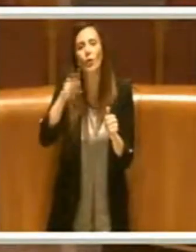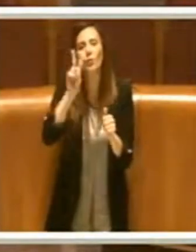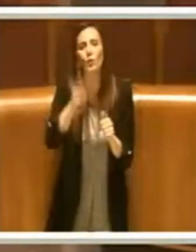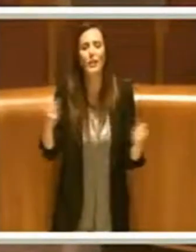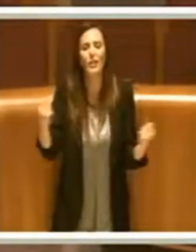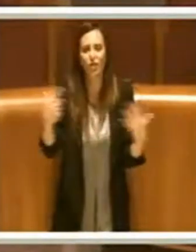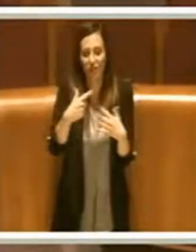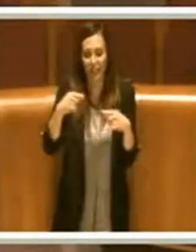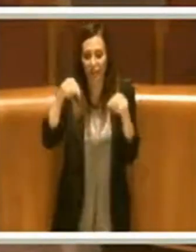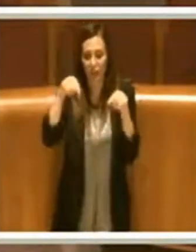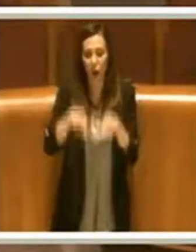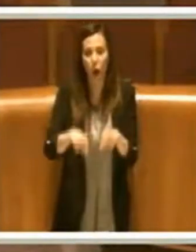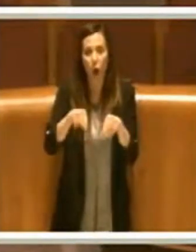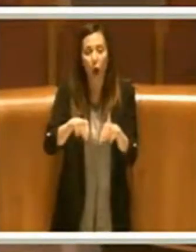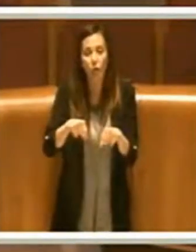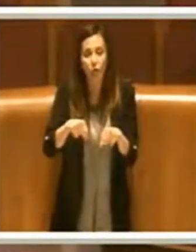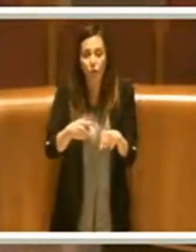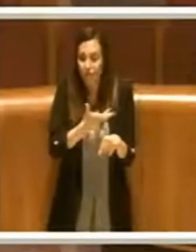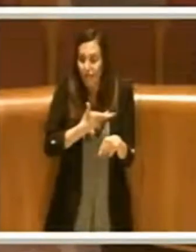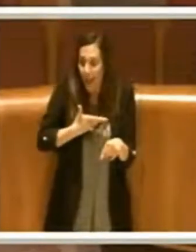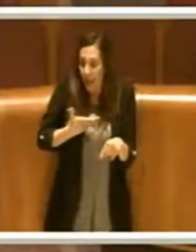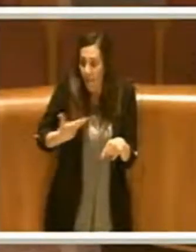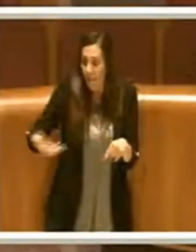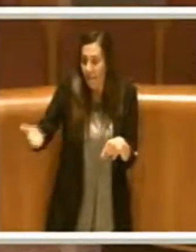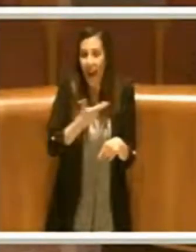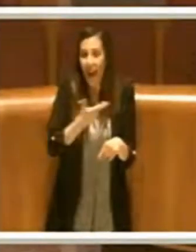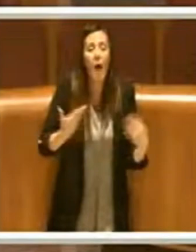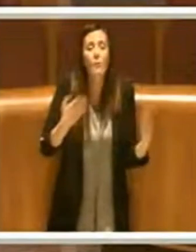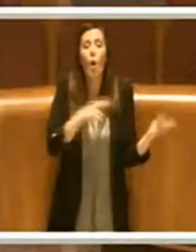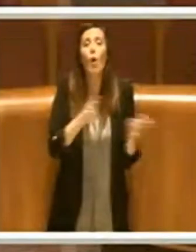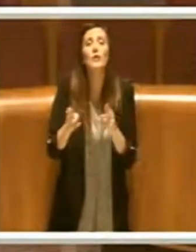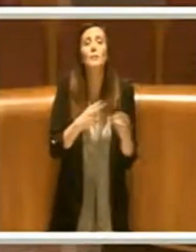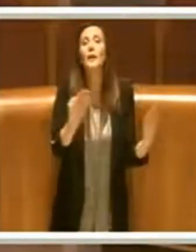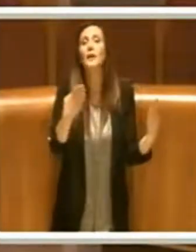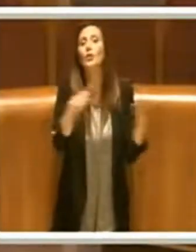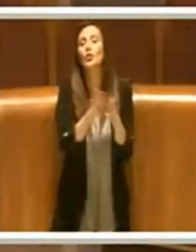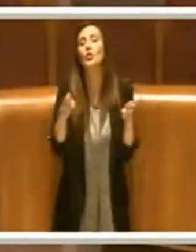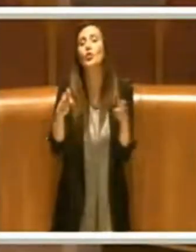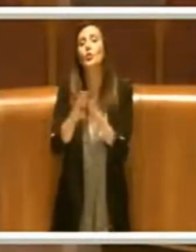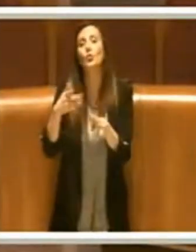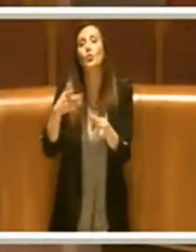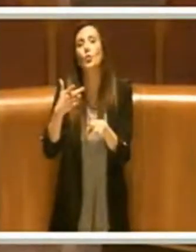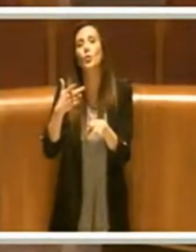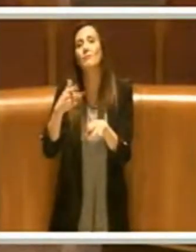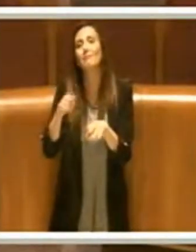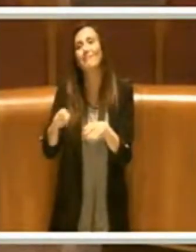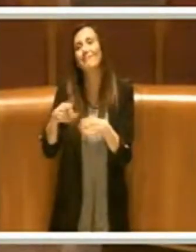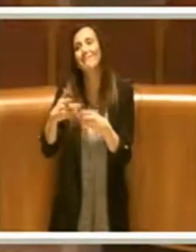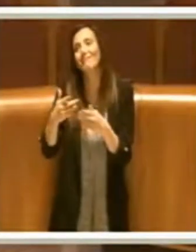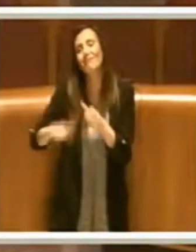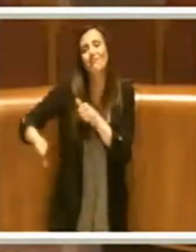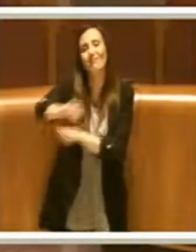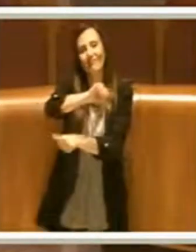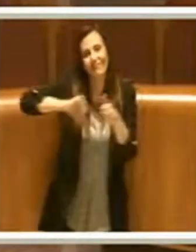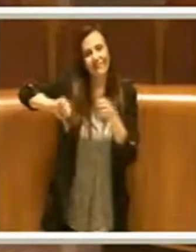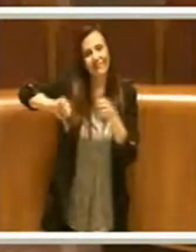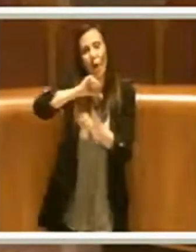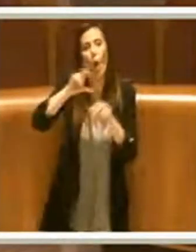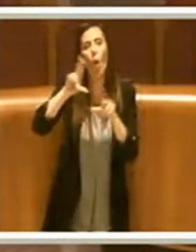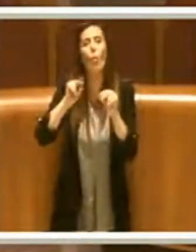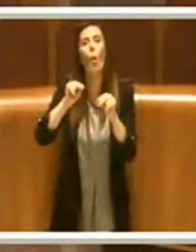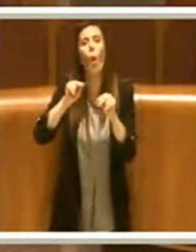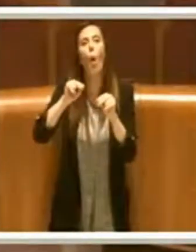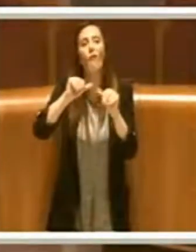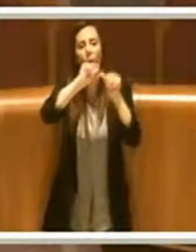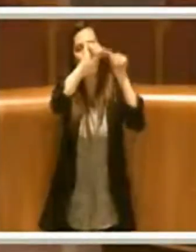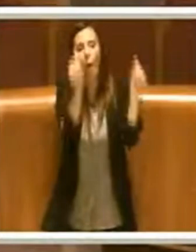oggi abbiamo degli ospedali chiusi che sono stati sostituiti dal nuovo modello detto di sanità diffusa, e